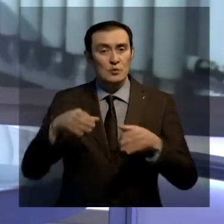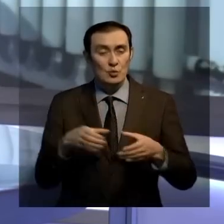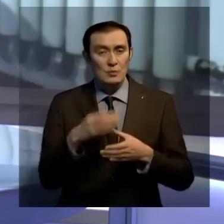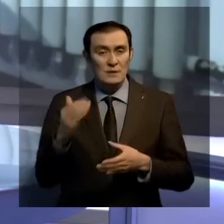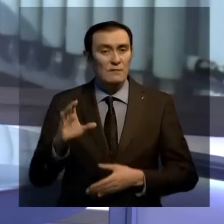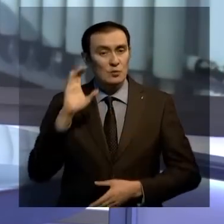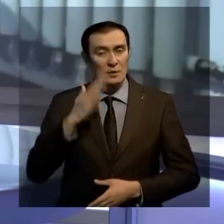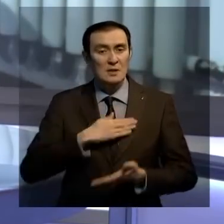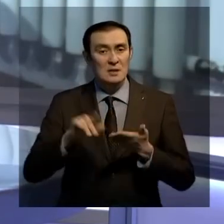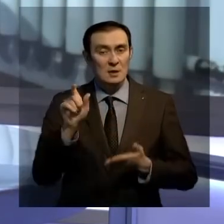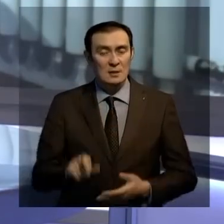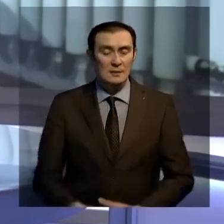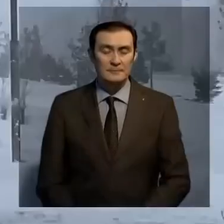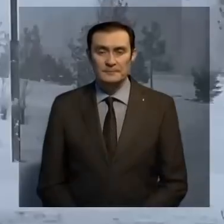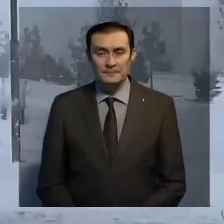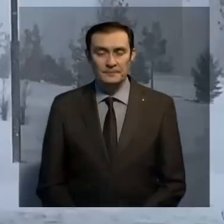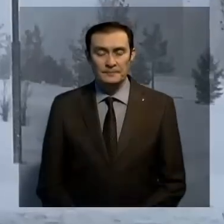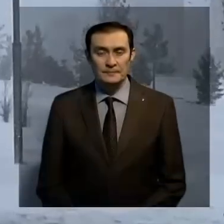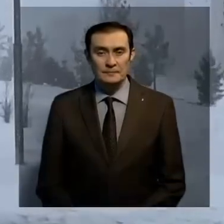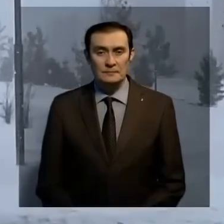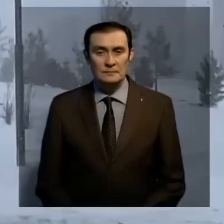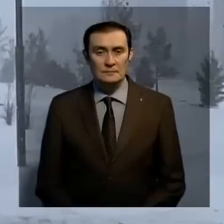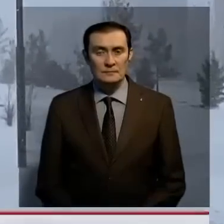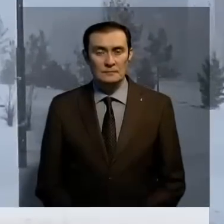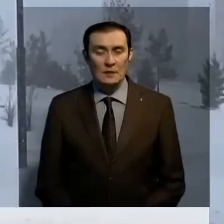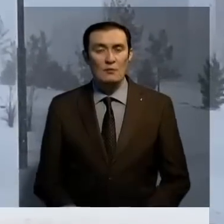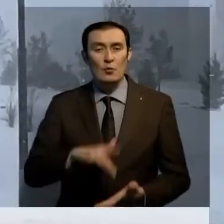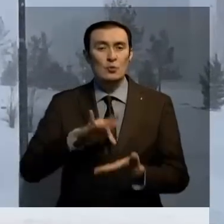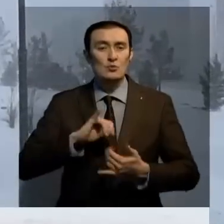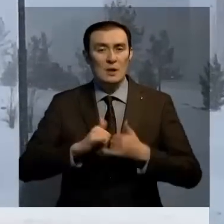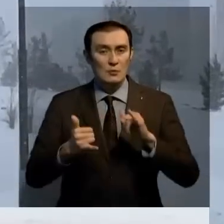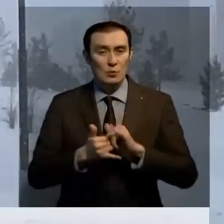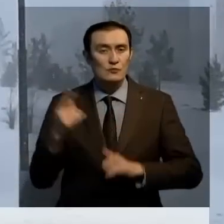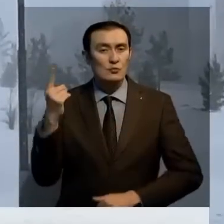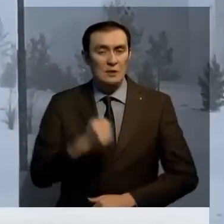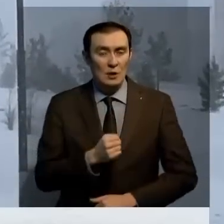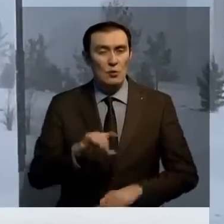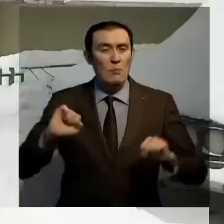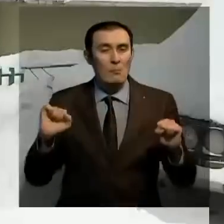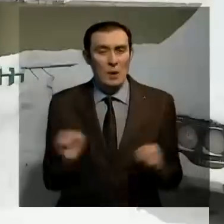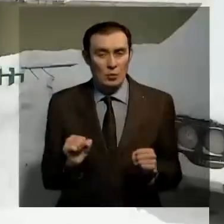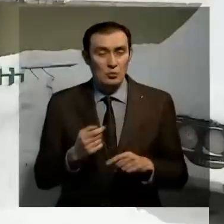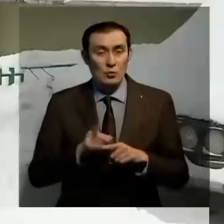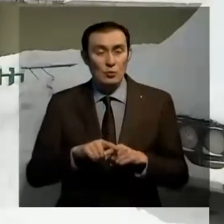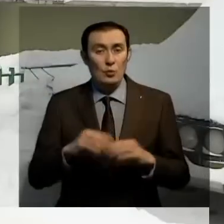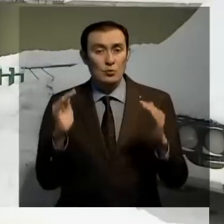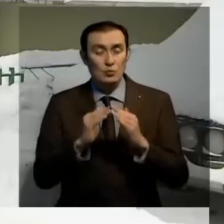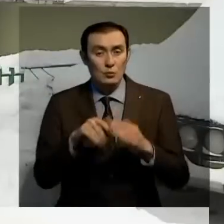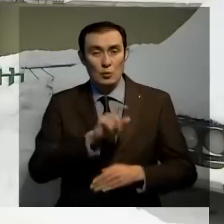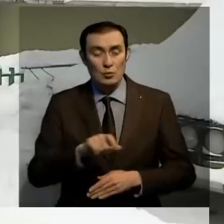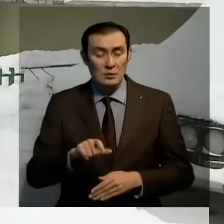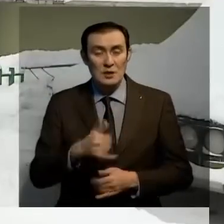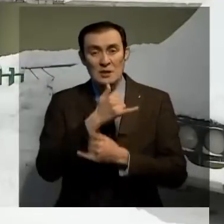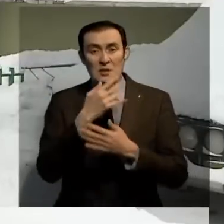Их выслушала Анна Лисенбертина. В Усть-Каменогорске всю неделю стоят морозы, но жители дома по улице